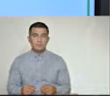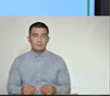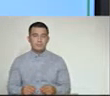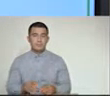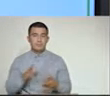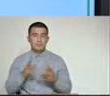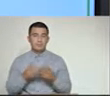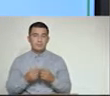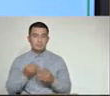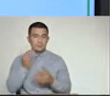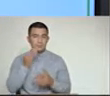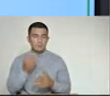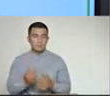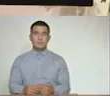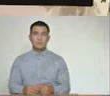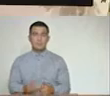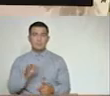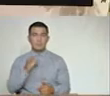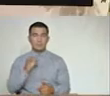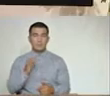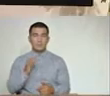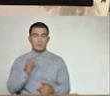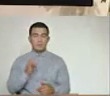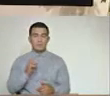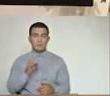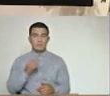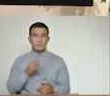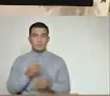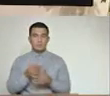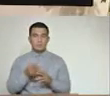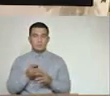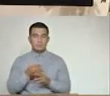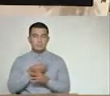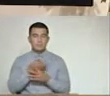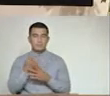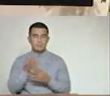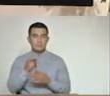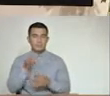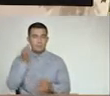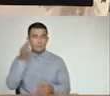Umumiy tafsif. Infuzoriyalarning tanasi kipriklar bilan qoplangan.